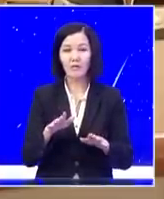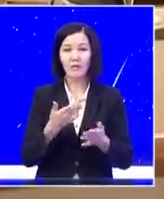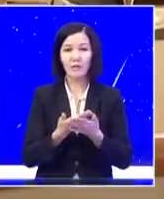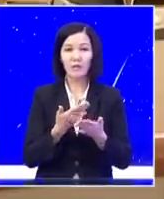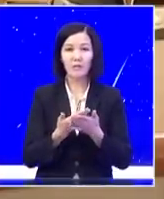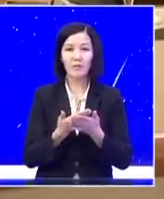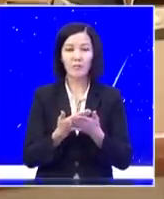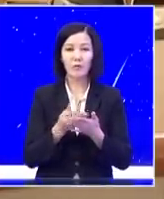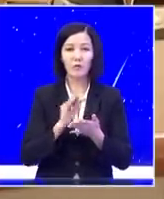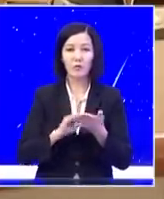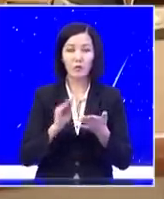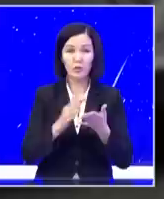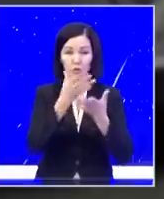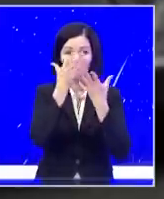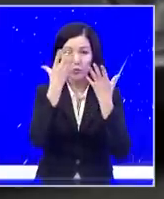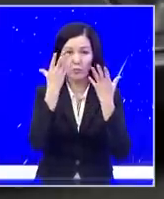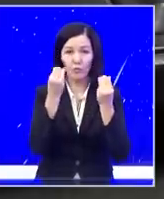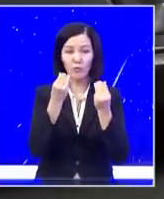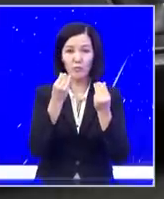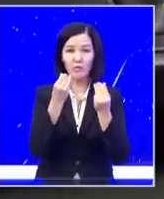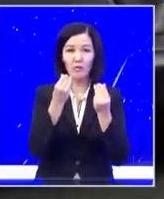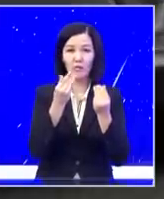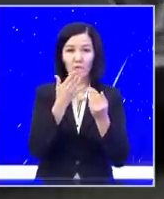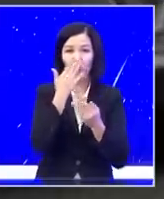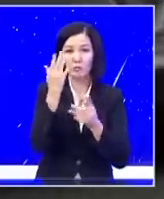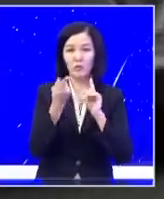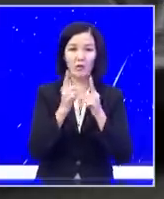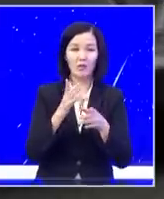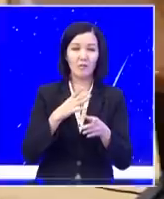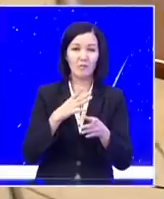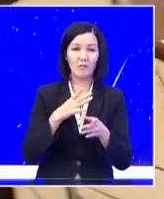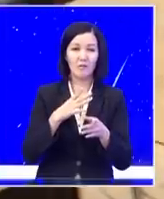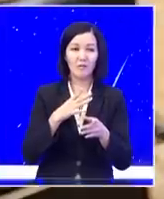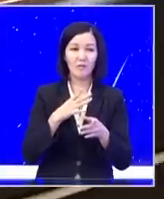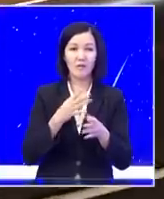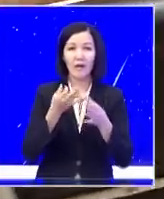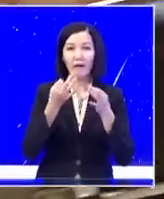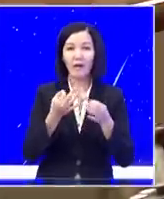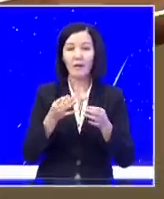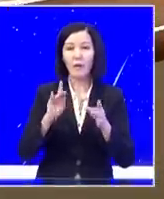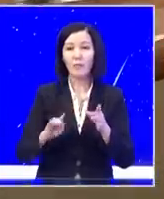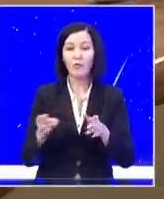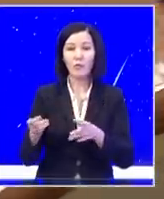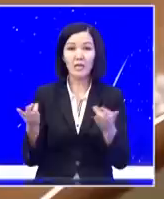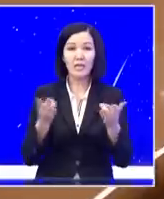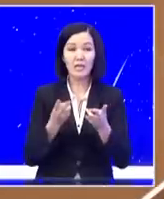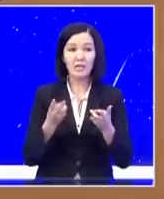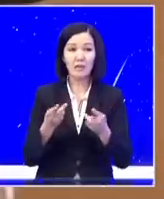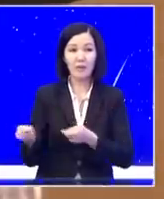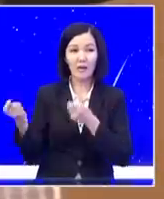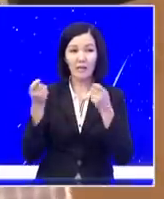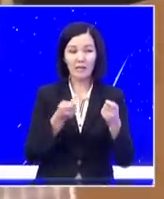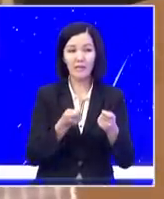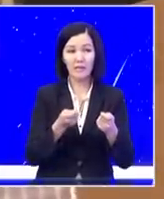кәдімгідей журналистігімді ұмытып, чиновник болып бара жатырмын ақырында. Қарапайым ғана орындық керек дедім де, қарапайым орындық алдым. Ол кезде басқа орындық болатын,